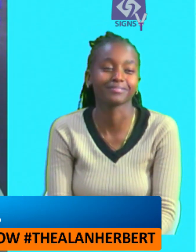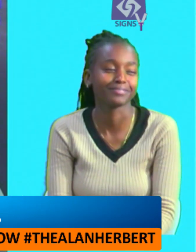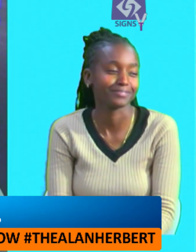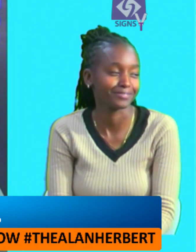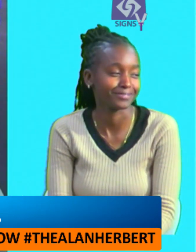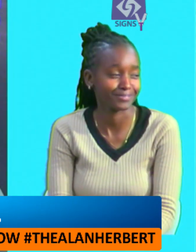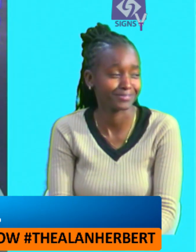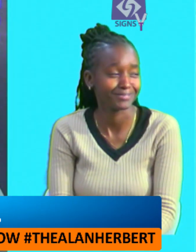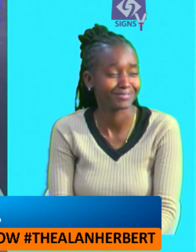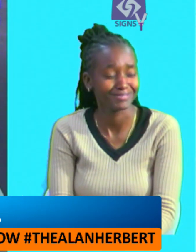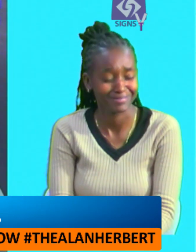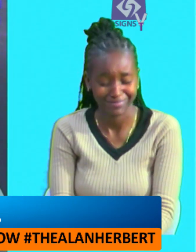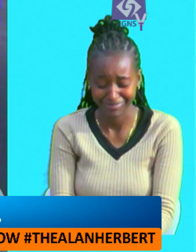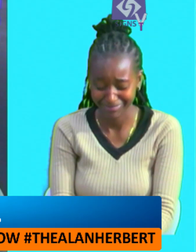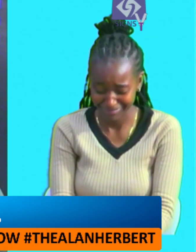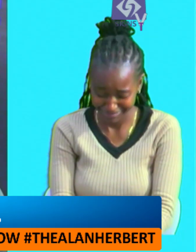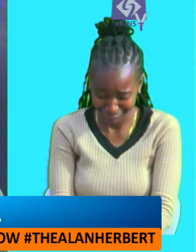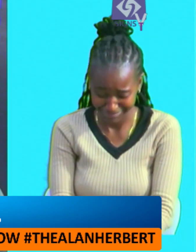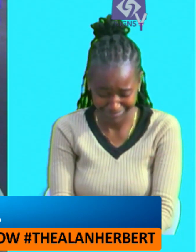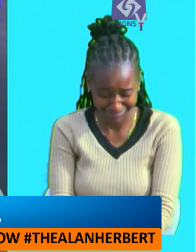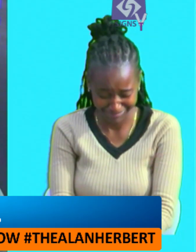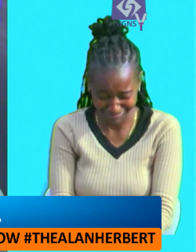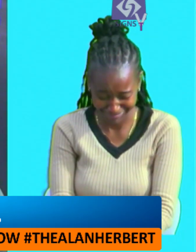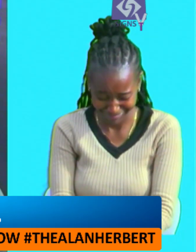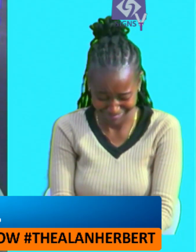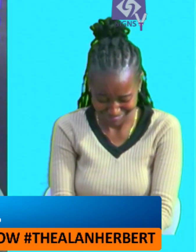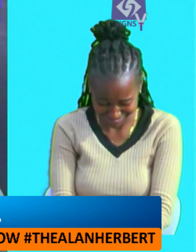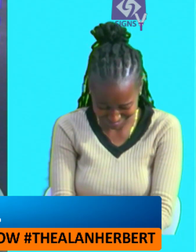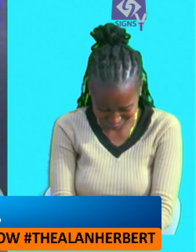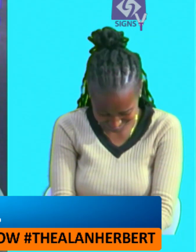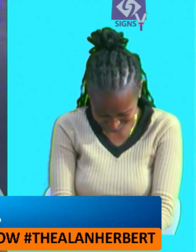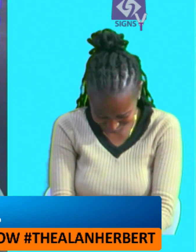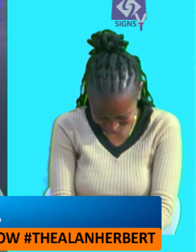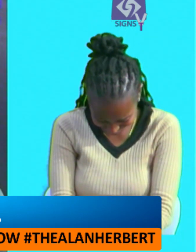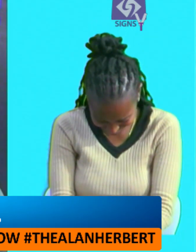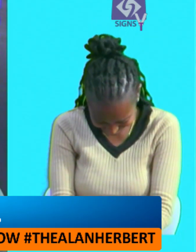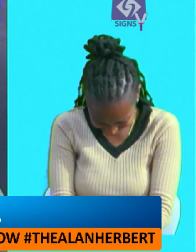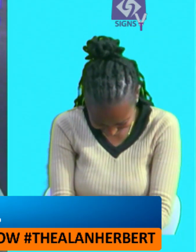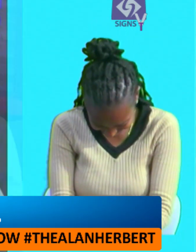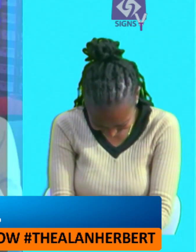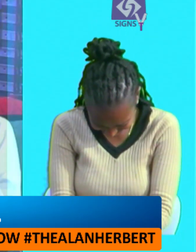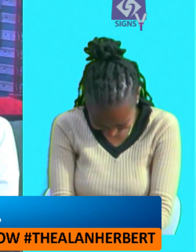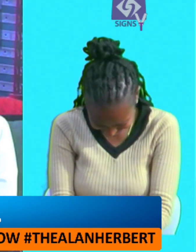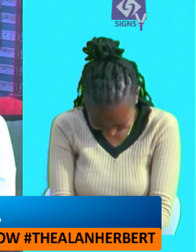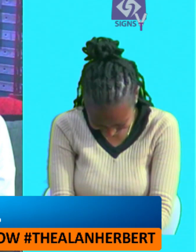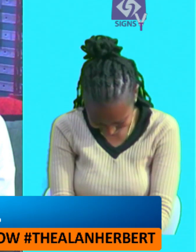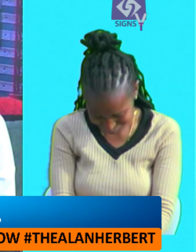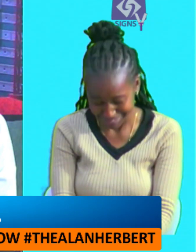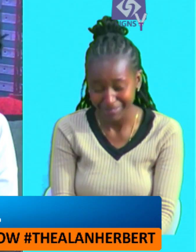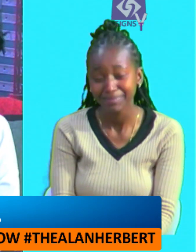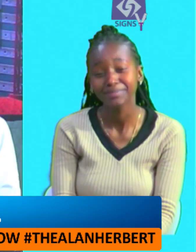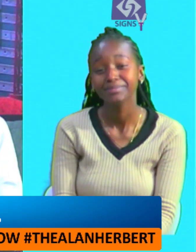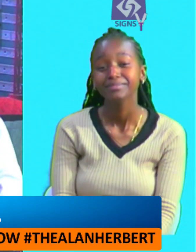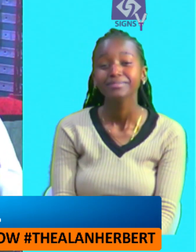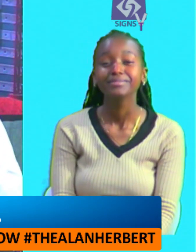Umeonyesha sana sijui. Ananiambianga dress your age. Ukivaa kama mimi sahi, ukifika age